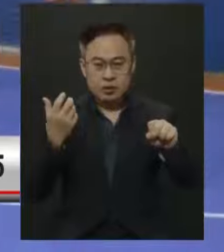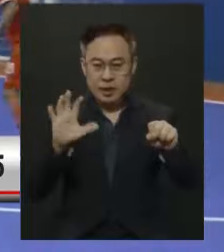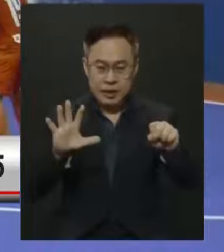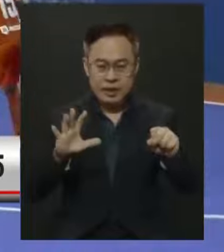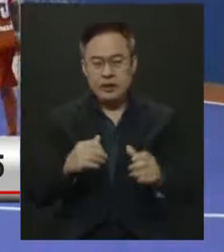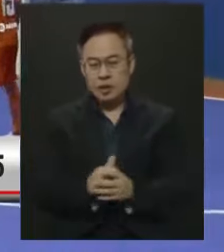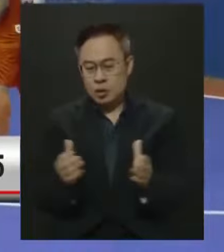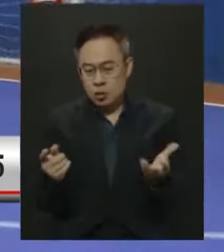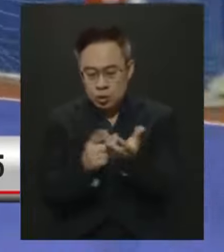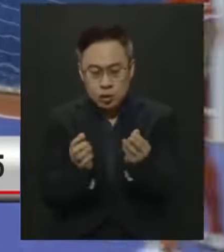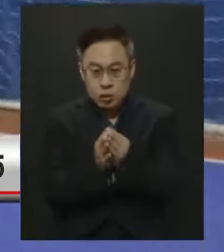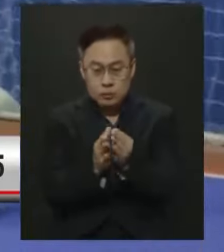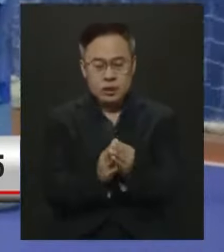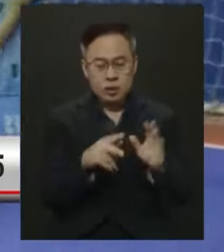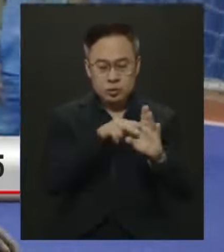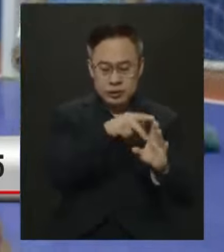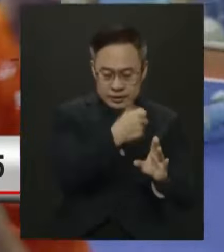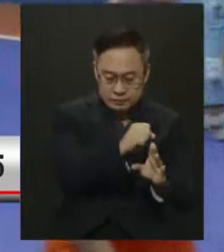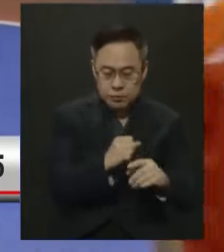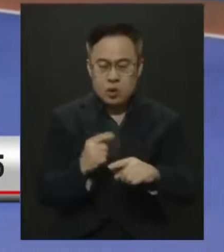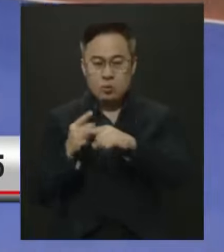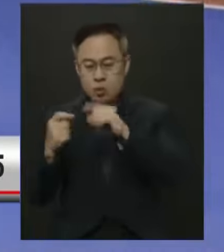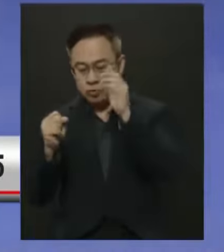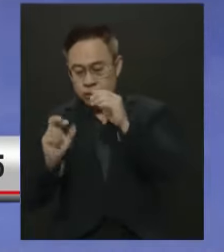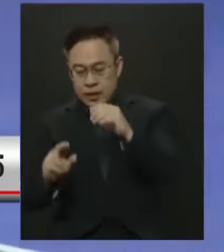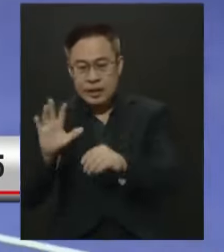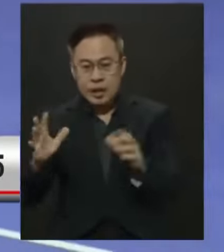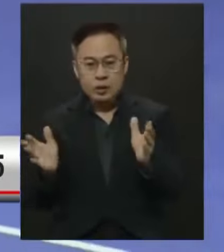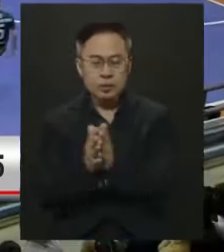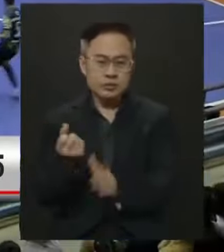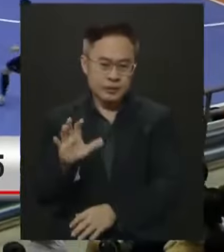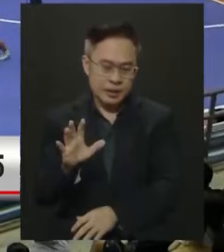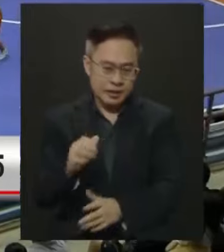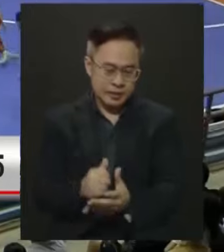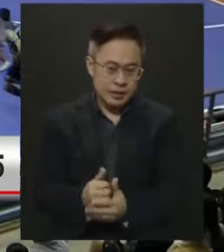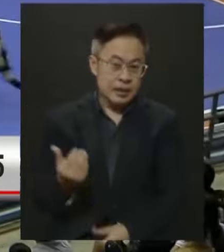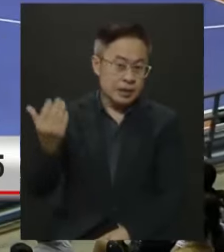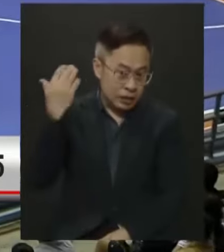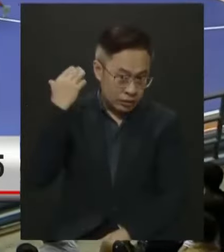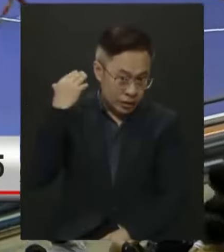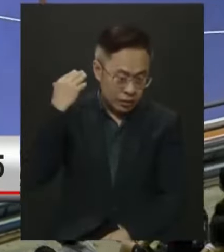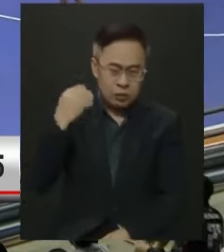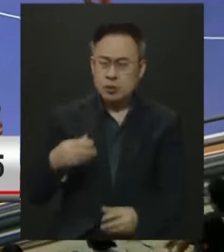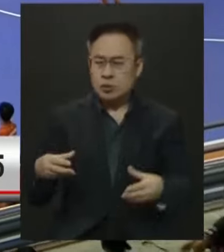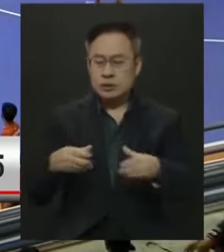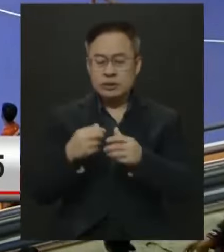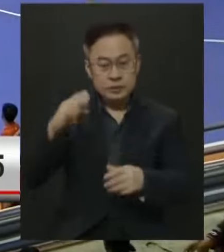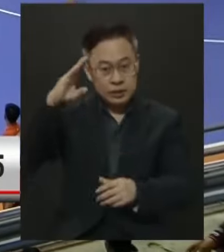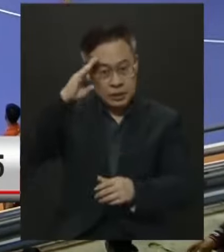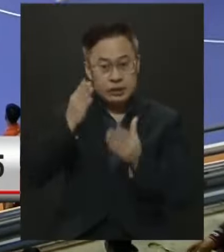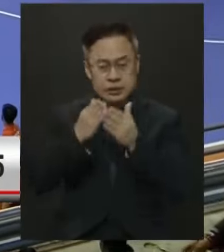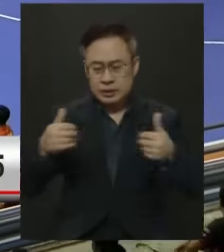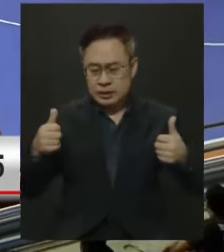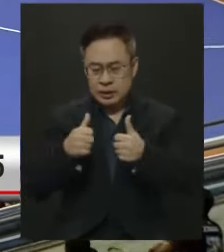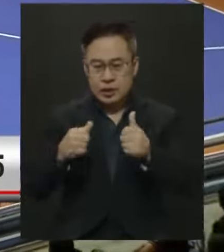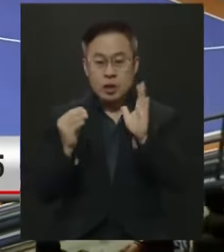ก่อนจะเริ่มแมตช์เดย์ที่9เนี่ยนะครับมีนัดที่ยิงประตูกันเยอะก็คือ11ลูกก็คือราชนาวีนะครับแ